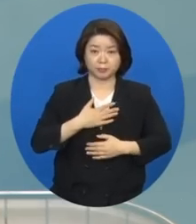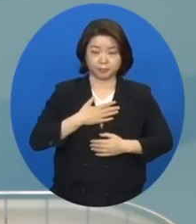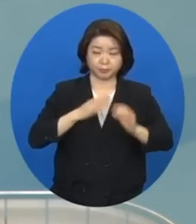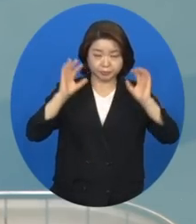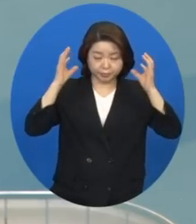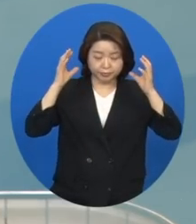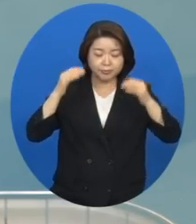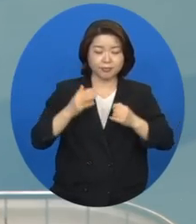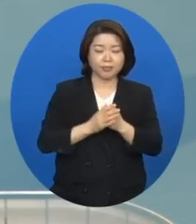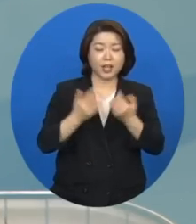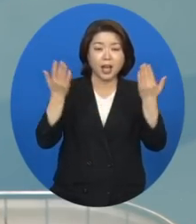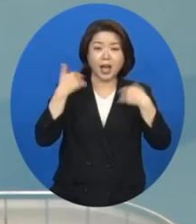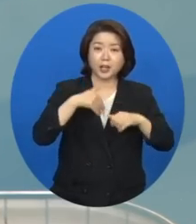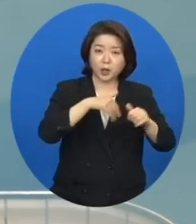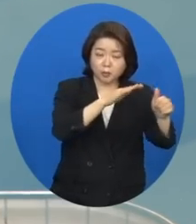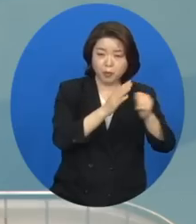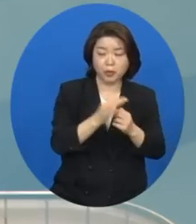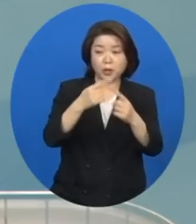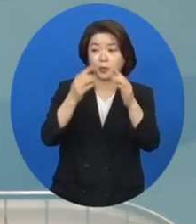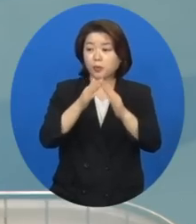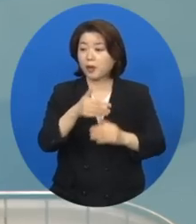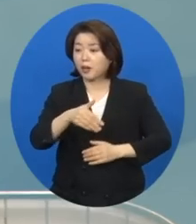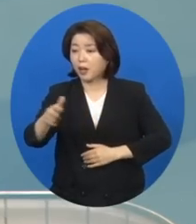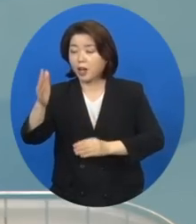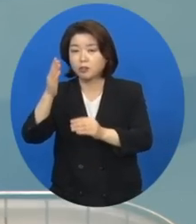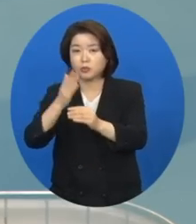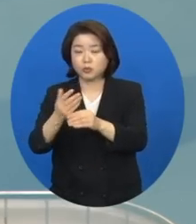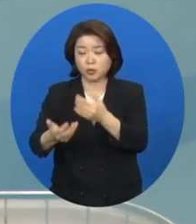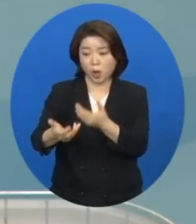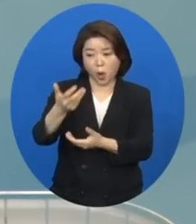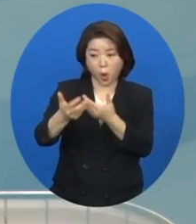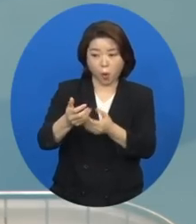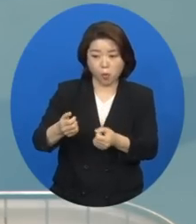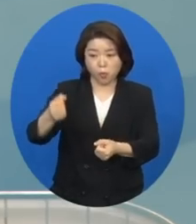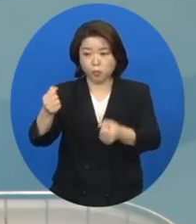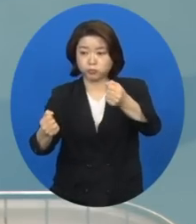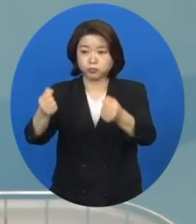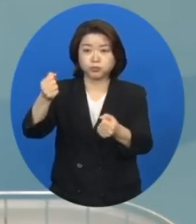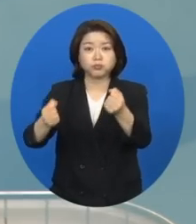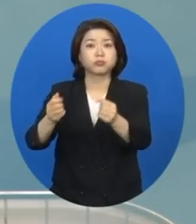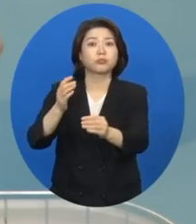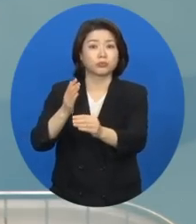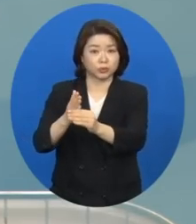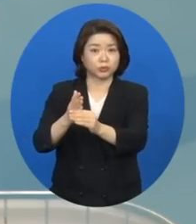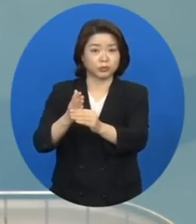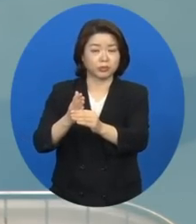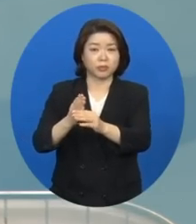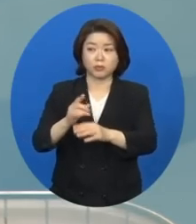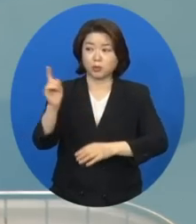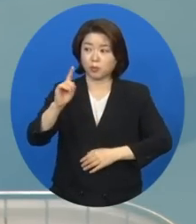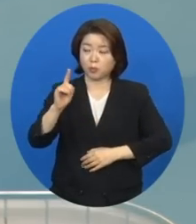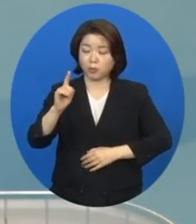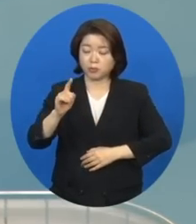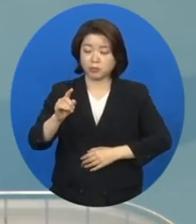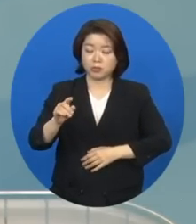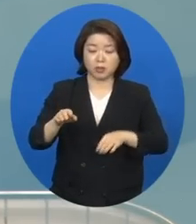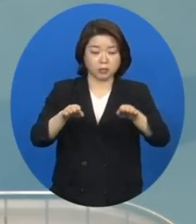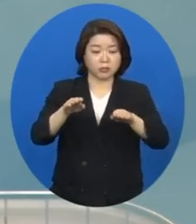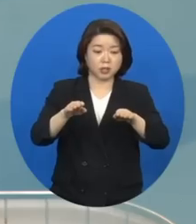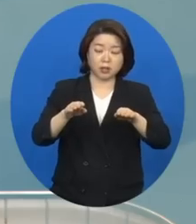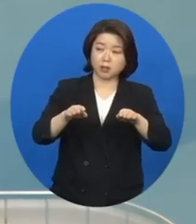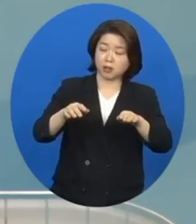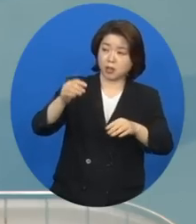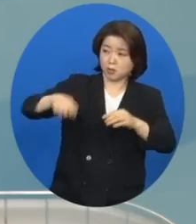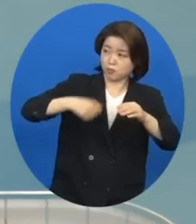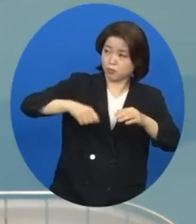학교에 데려다주고 교회로 가는 길 고속도로를 타고 있었거든요. 근데 어느 차가 제 옆으로 오더니 창문을